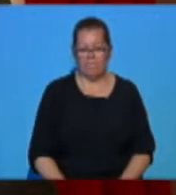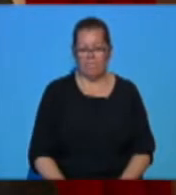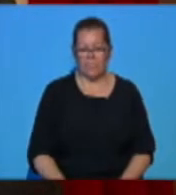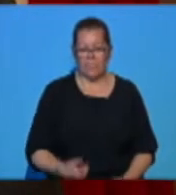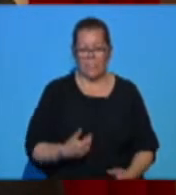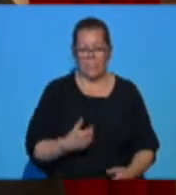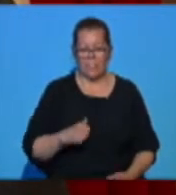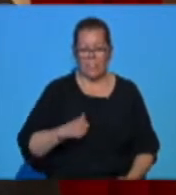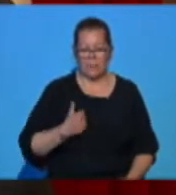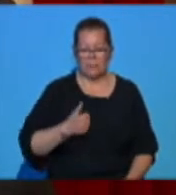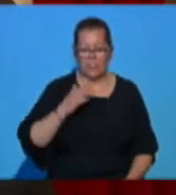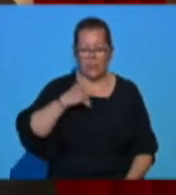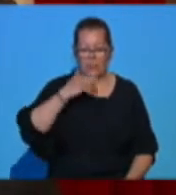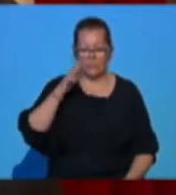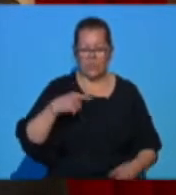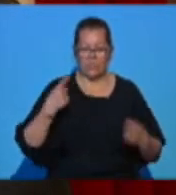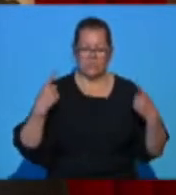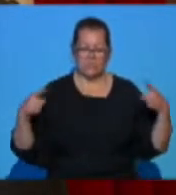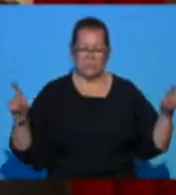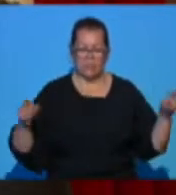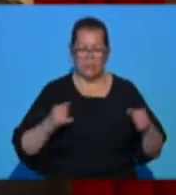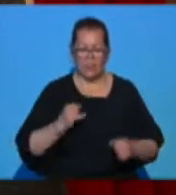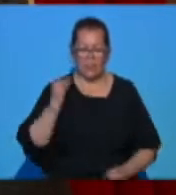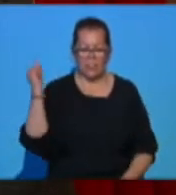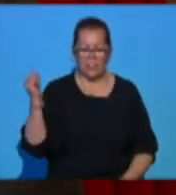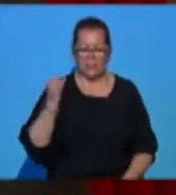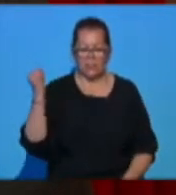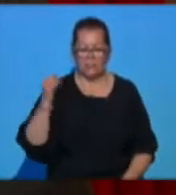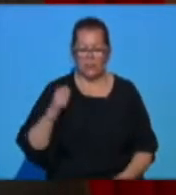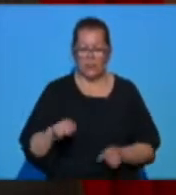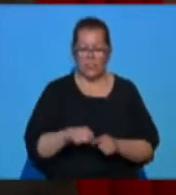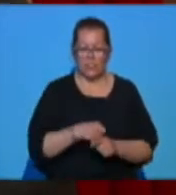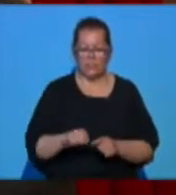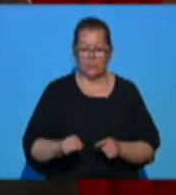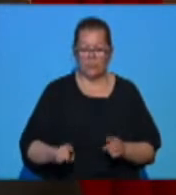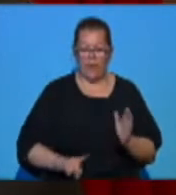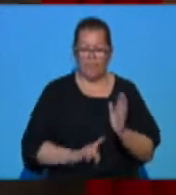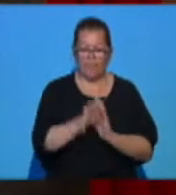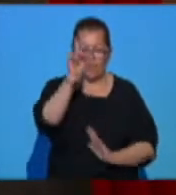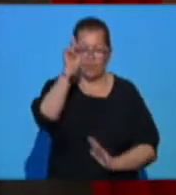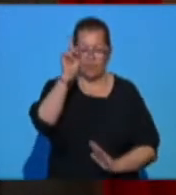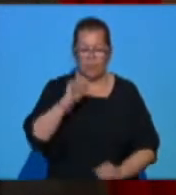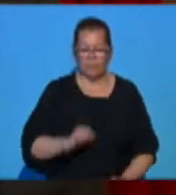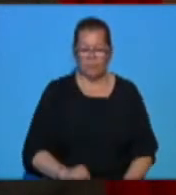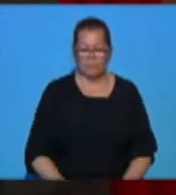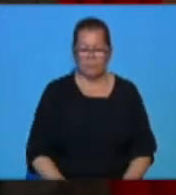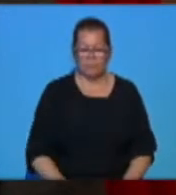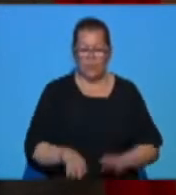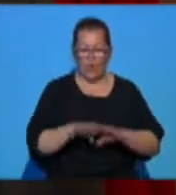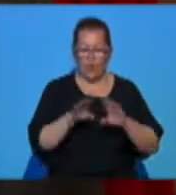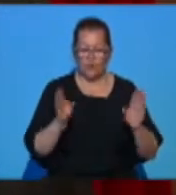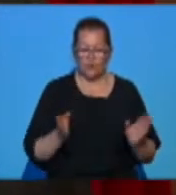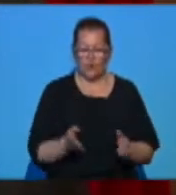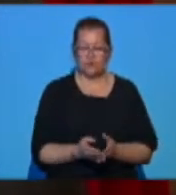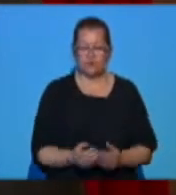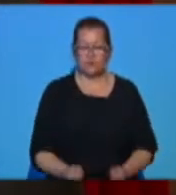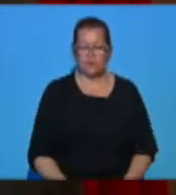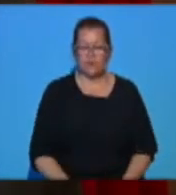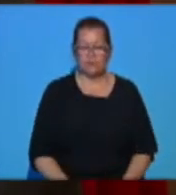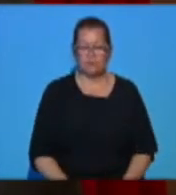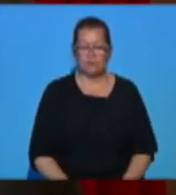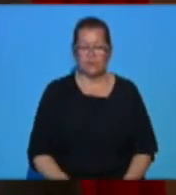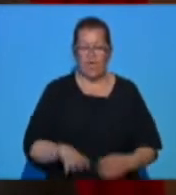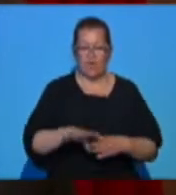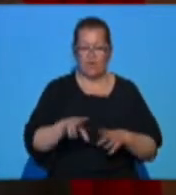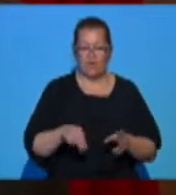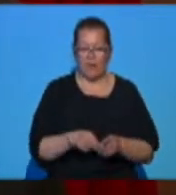Este o zi în care sărbătorim istoria, educația, performanța și în care, iată, cu toții, părinți,